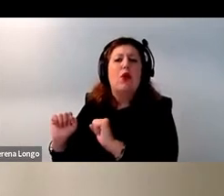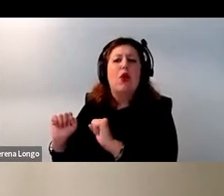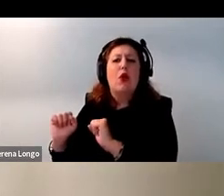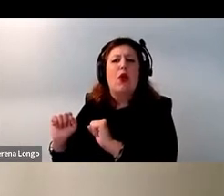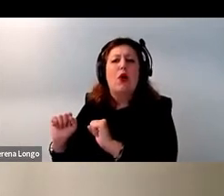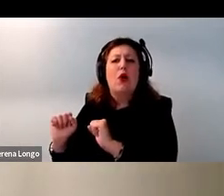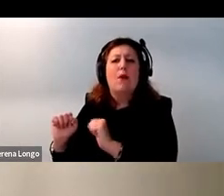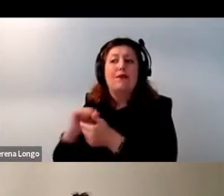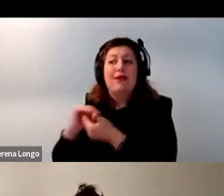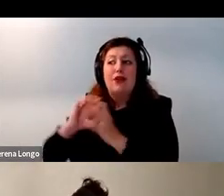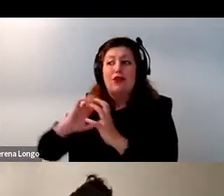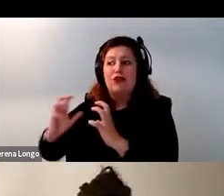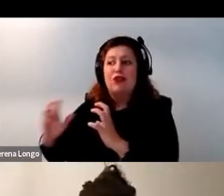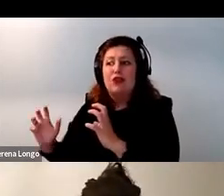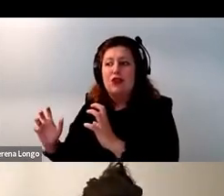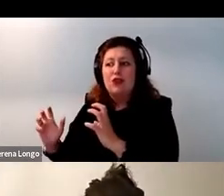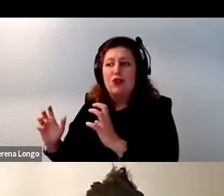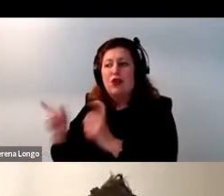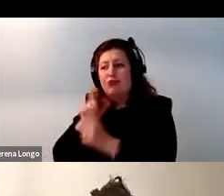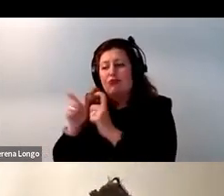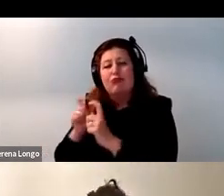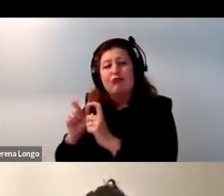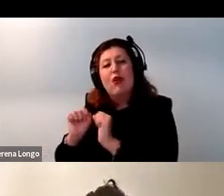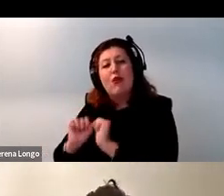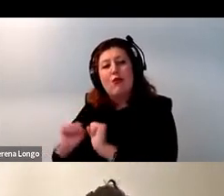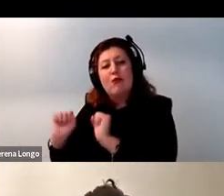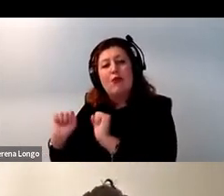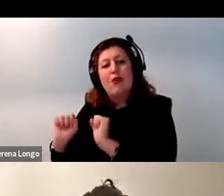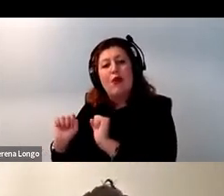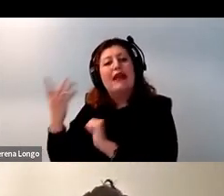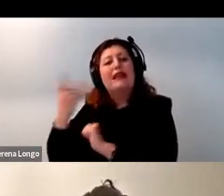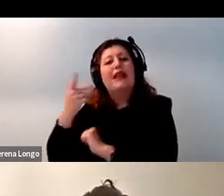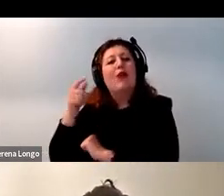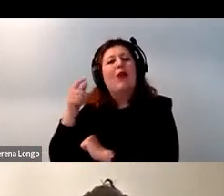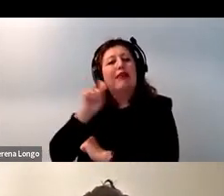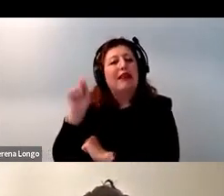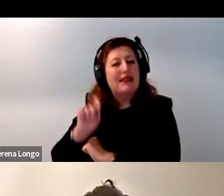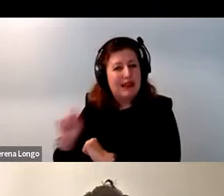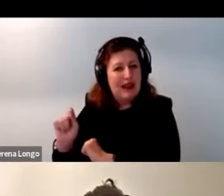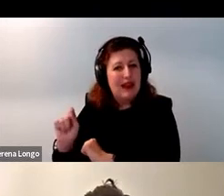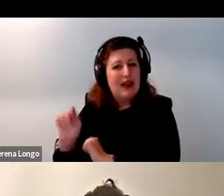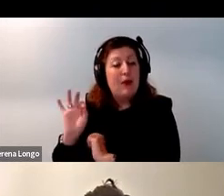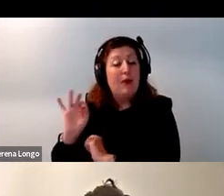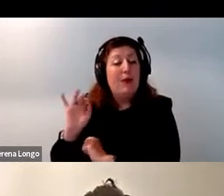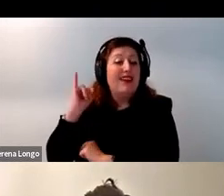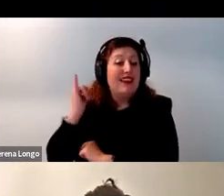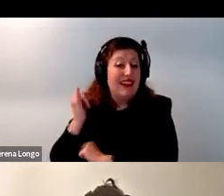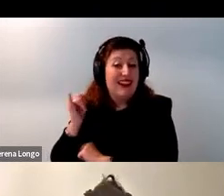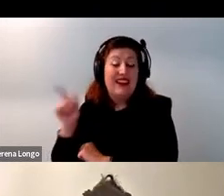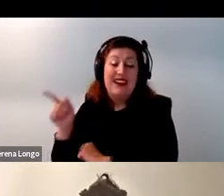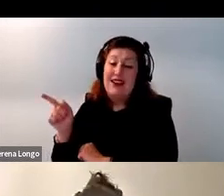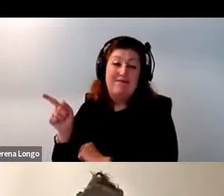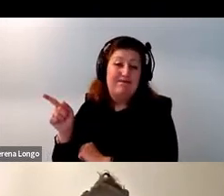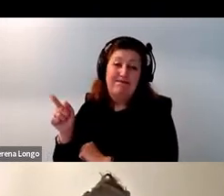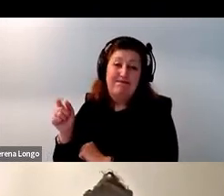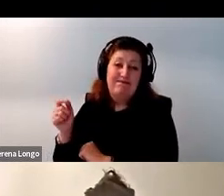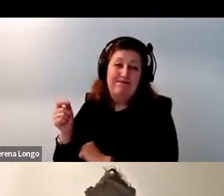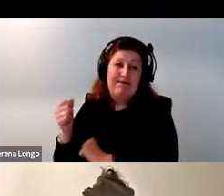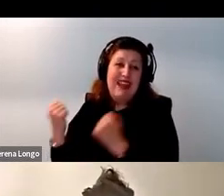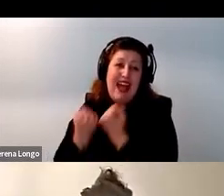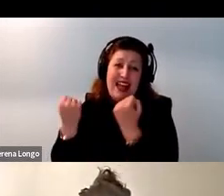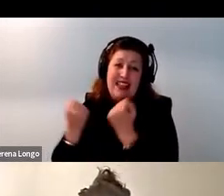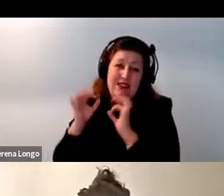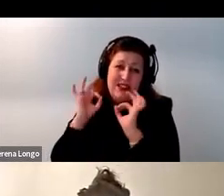queste associazioni che però, ecco, in Tanzania, in particolare a Iringa, sono molto poco attive.